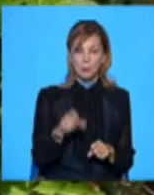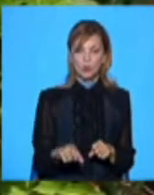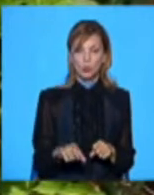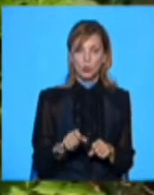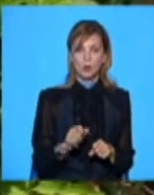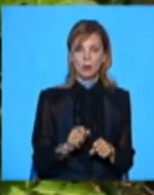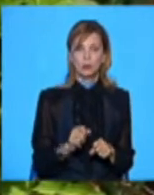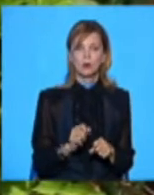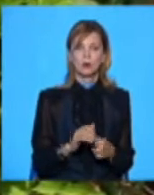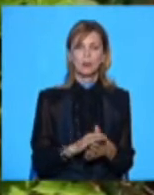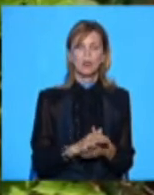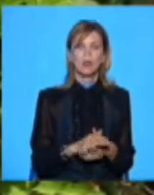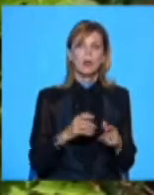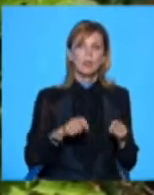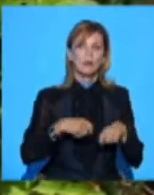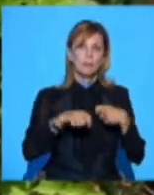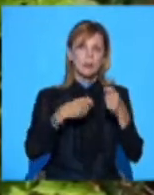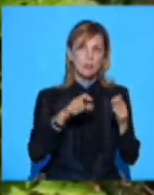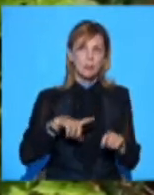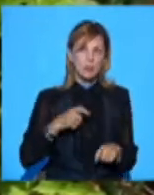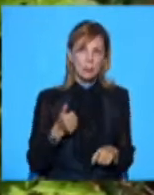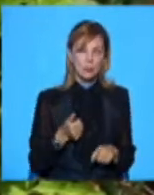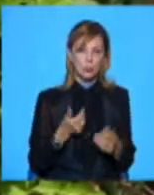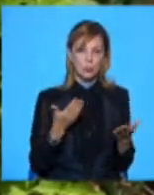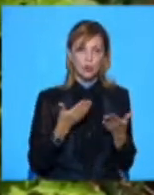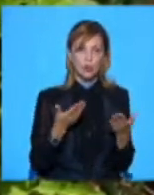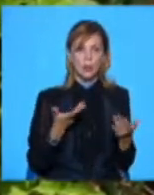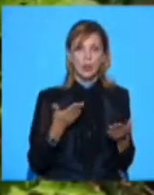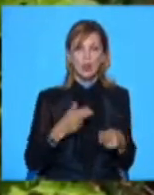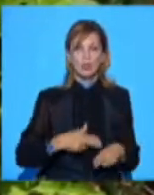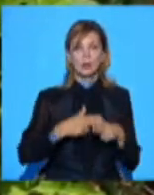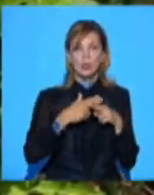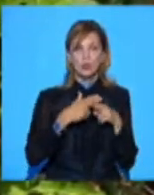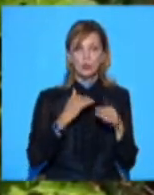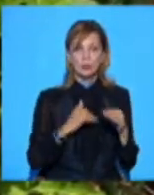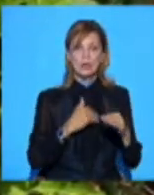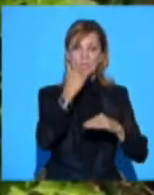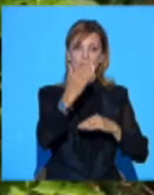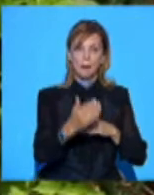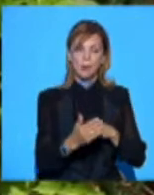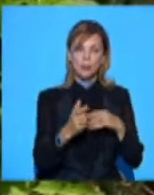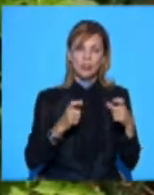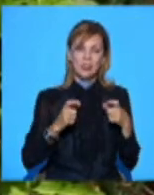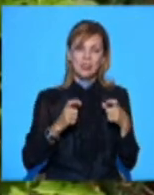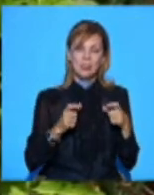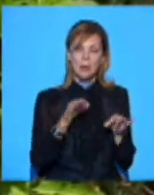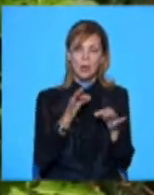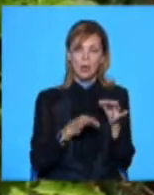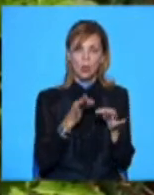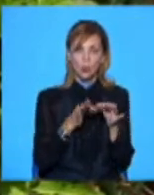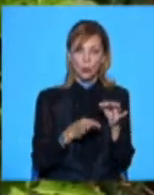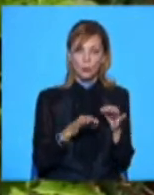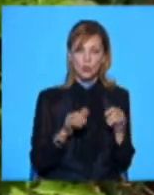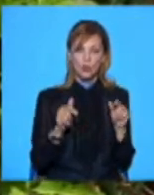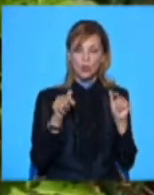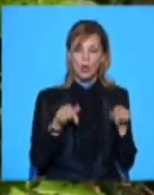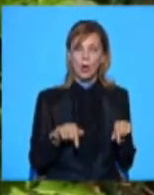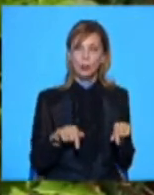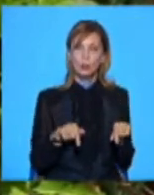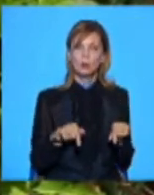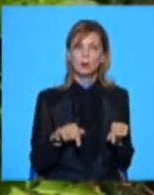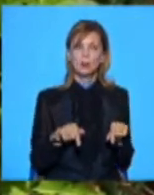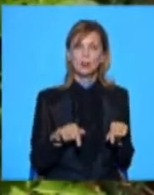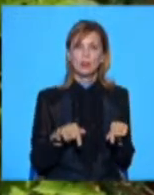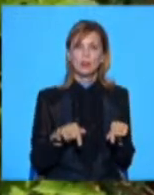cetățenilor. Investițiile sunt cele care ne ajută să depășim crizele economice. Și în acest